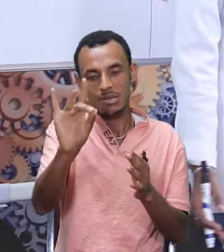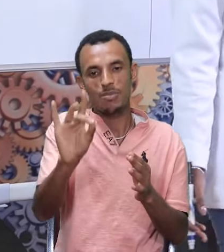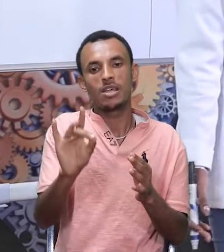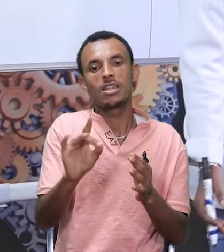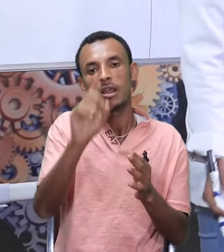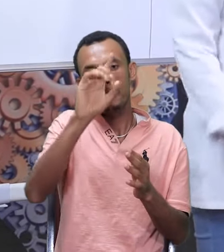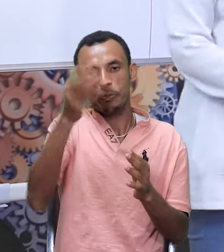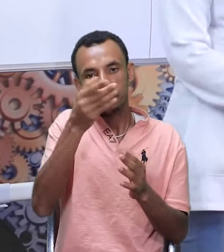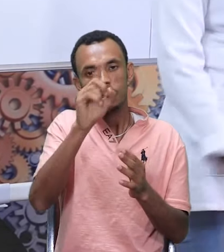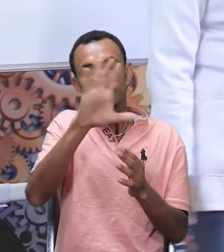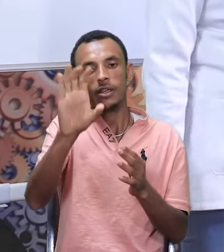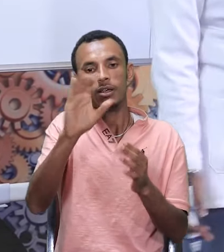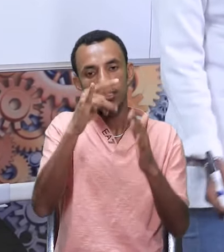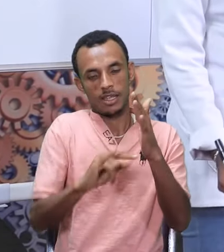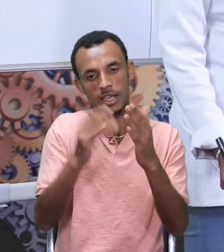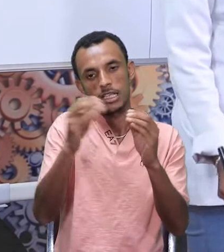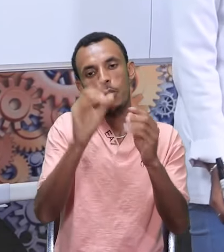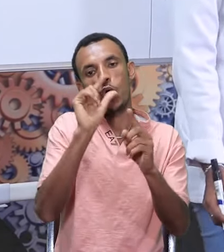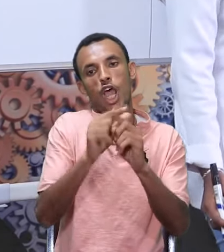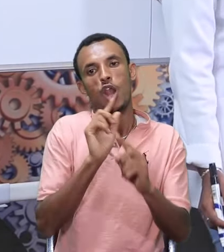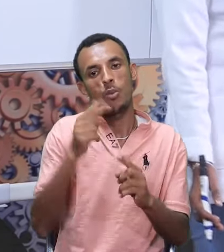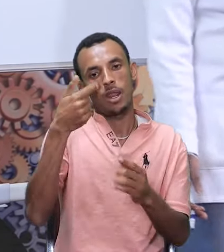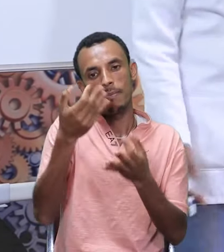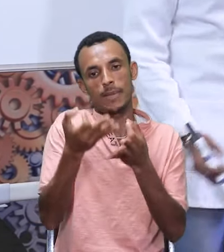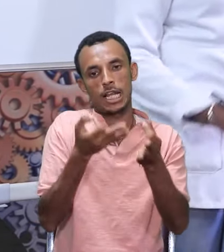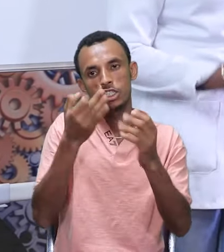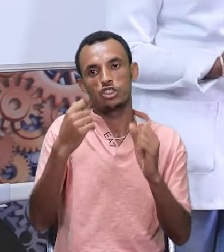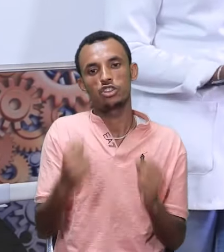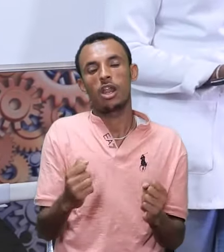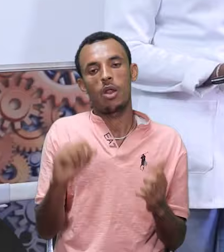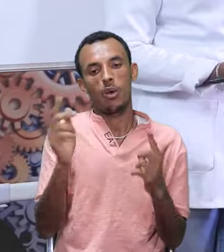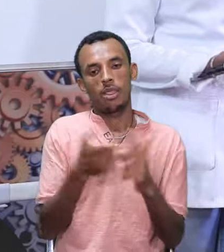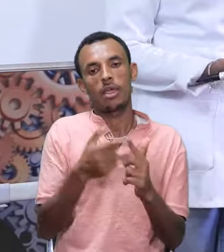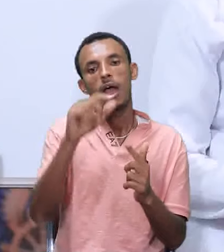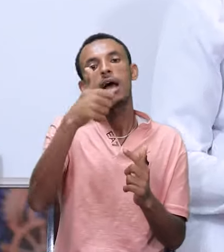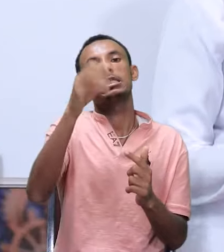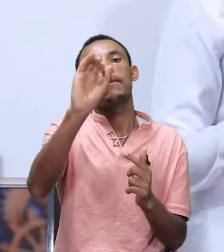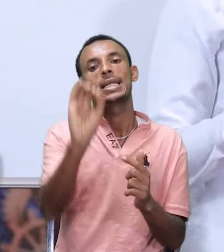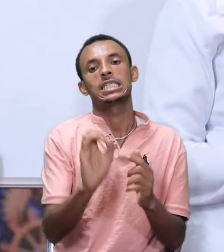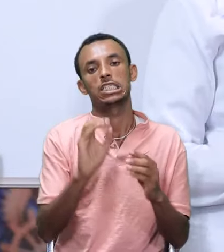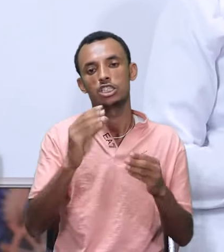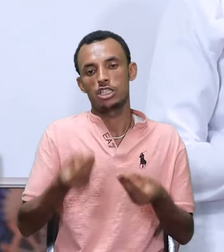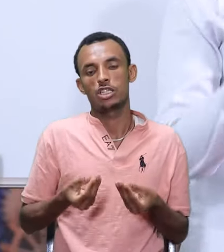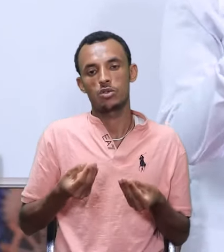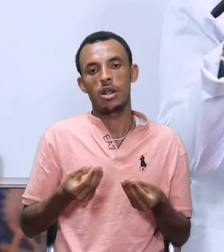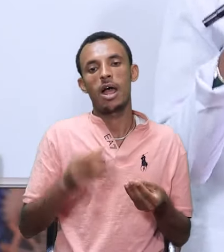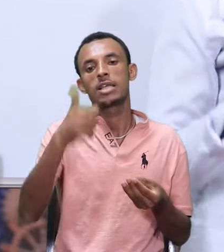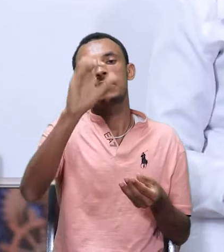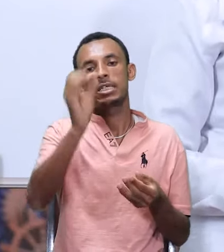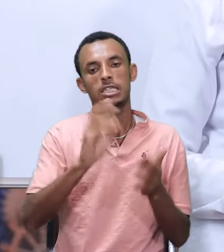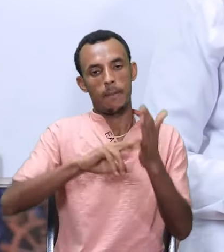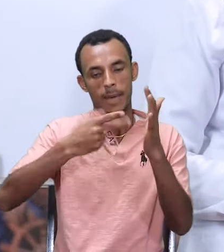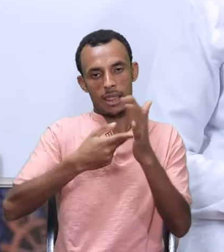ዝቅተኛ ሂሳባዊ ቃል ነው ብለን መግለጽ እንችላለን ሁለተኛ 10% ተሰጥቶናል 10% ማለት